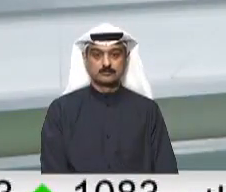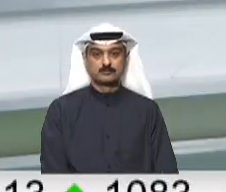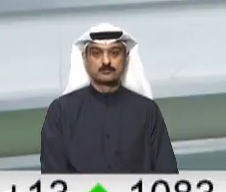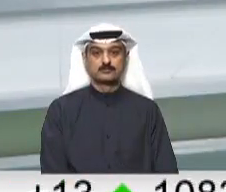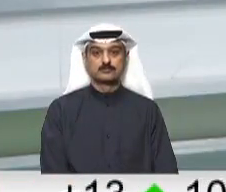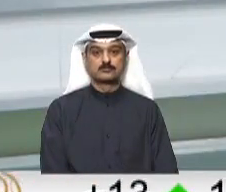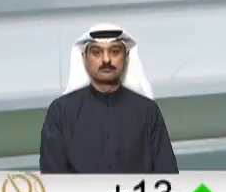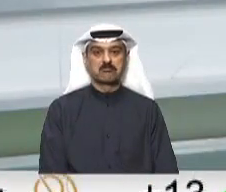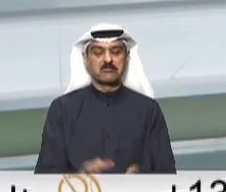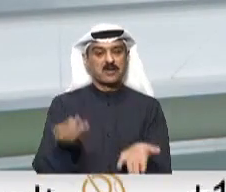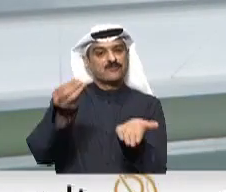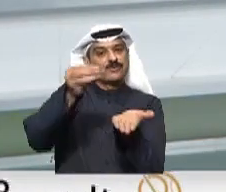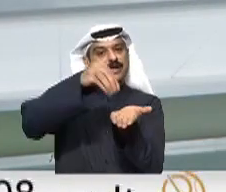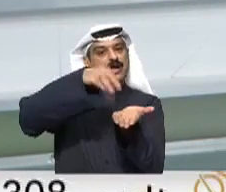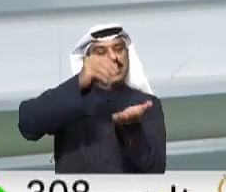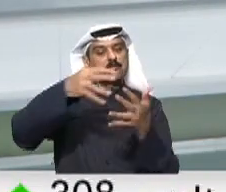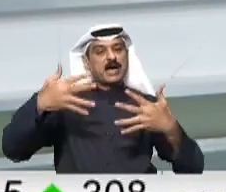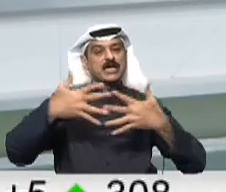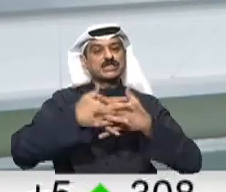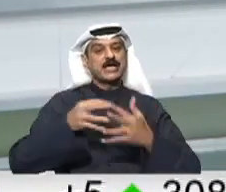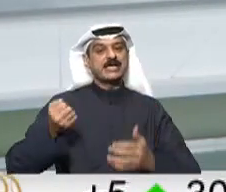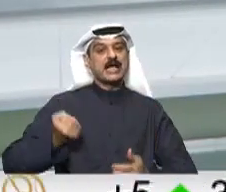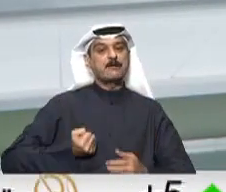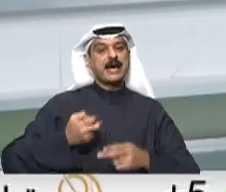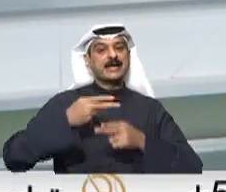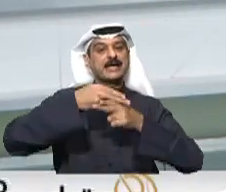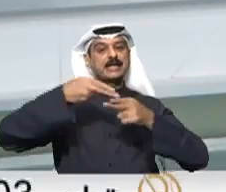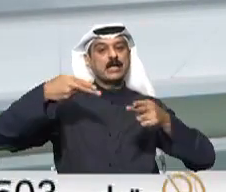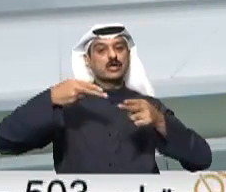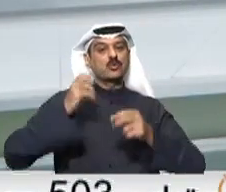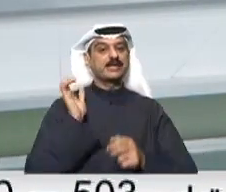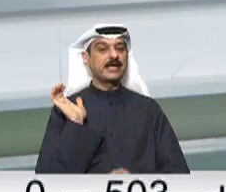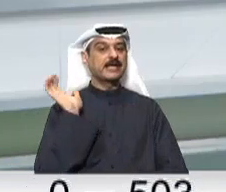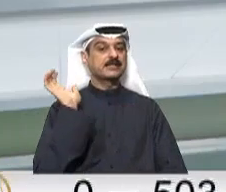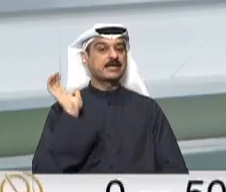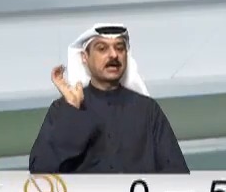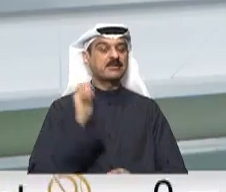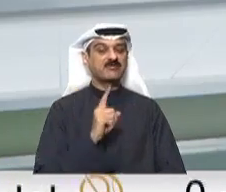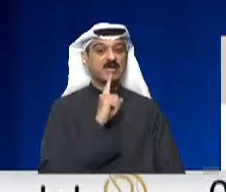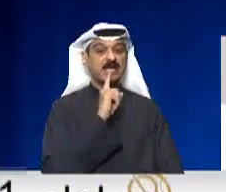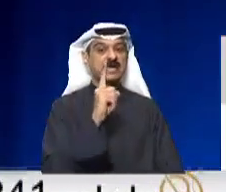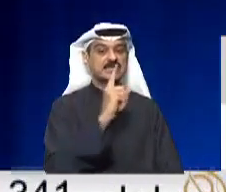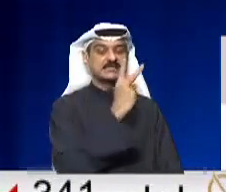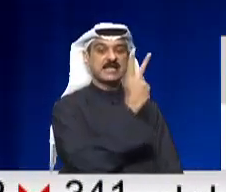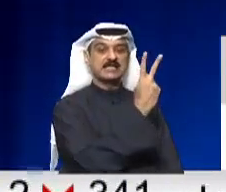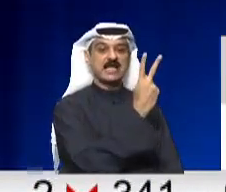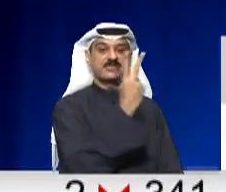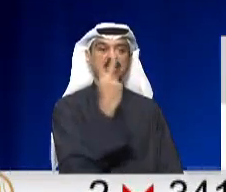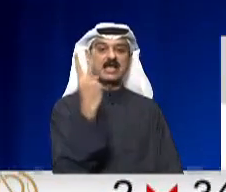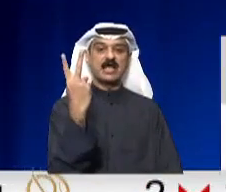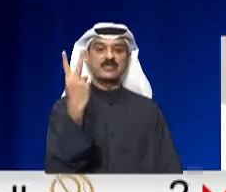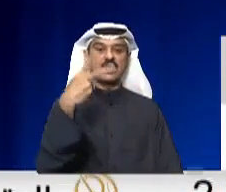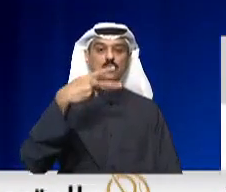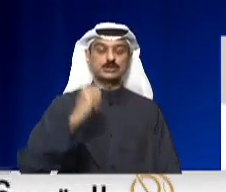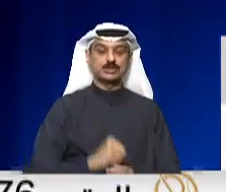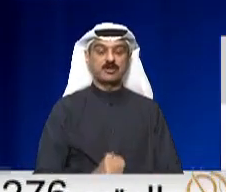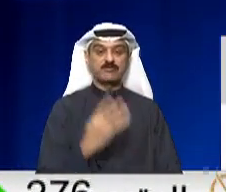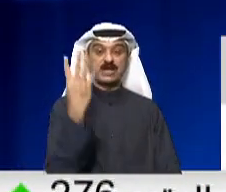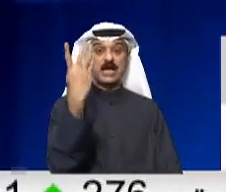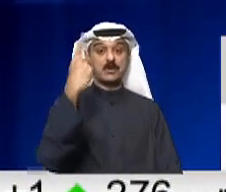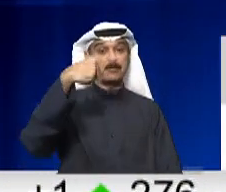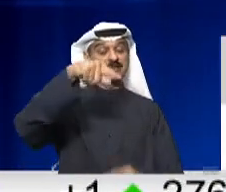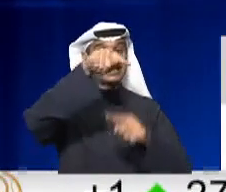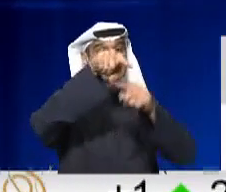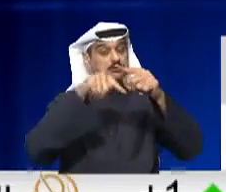ارتفعت الأرباح الصافية للشركة البحرينية الكويتية للتأمين خلال عام 2022 بنسبة